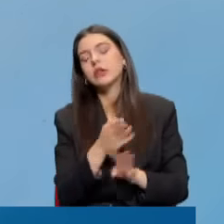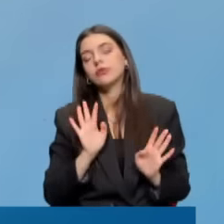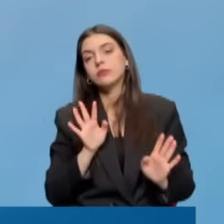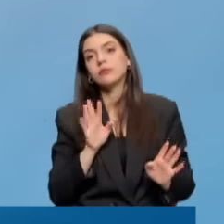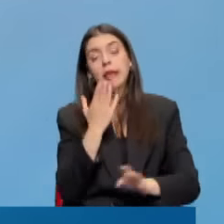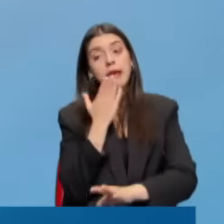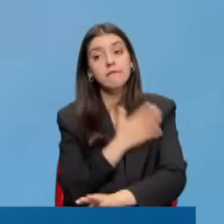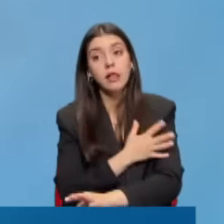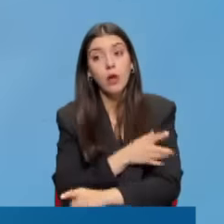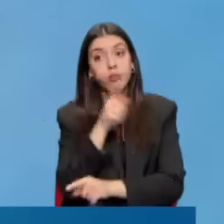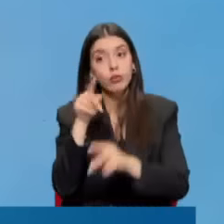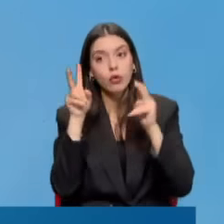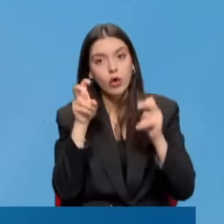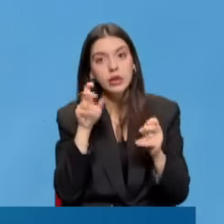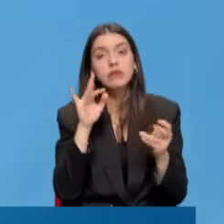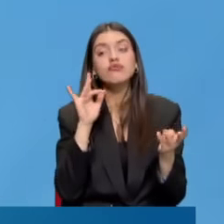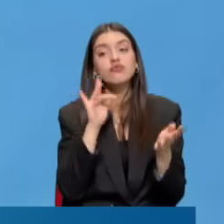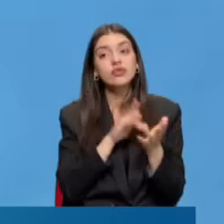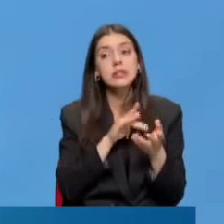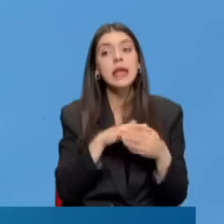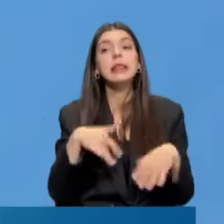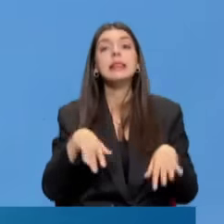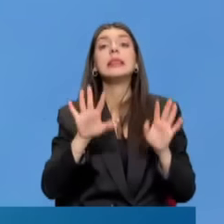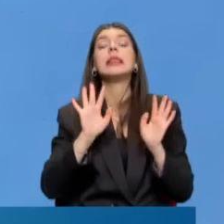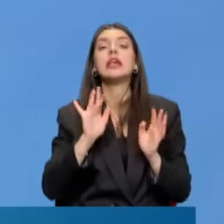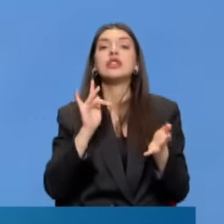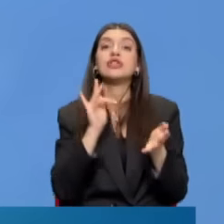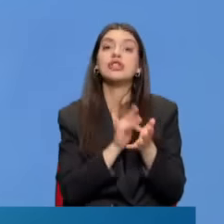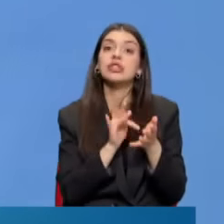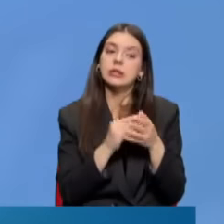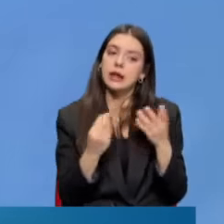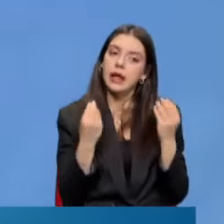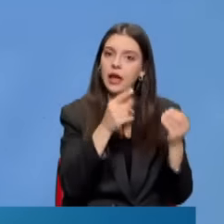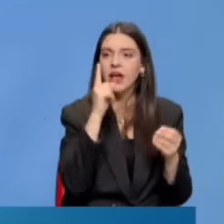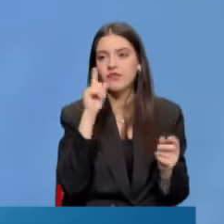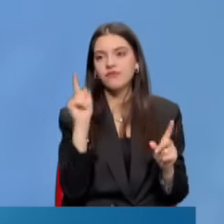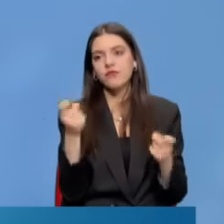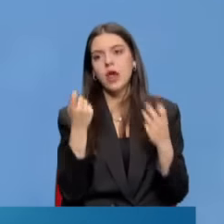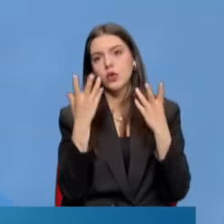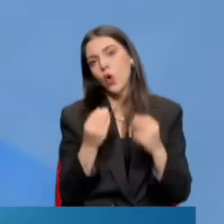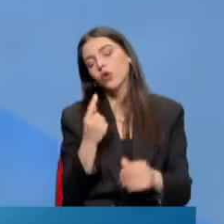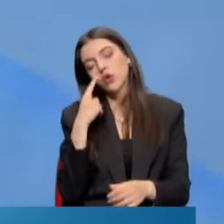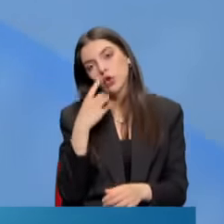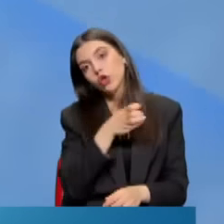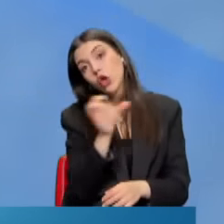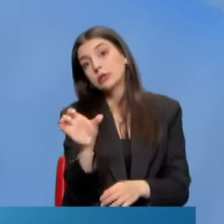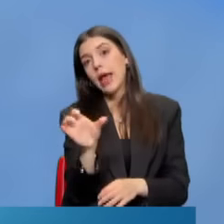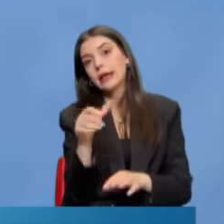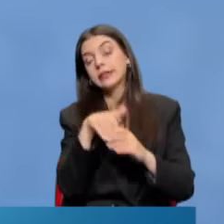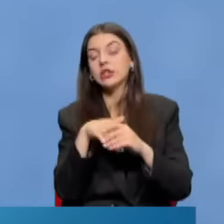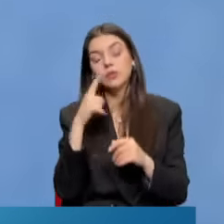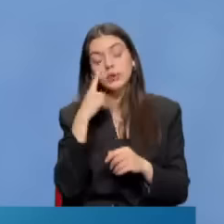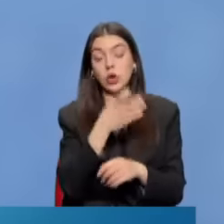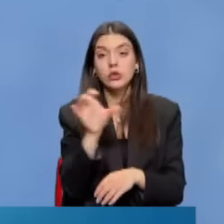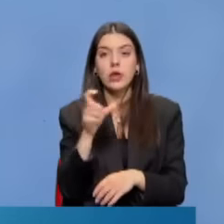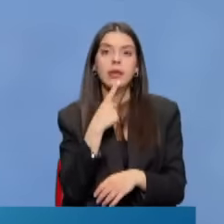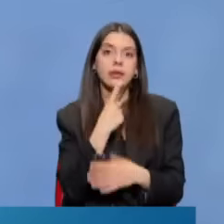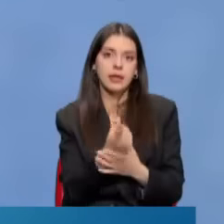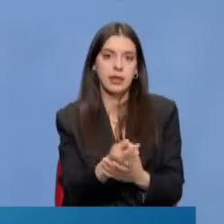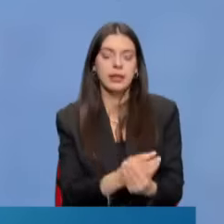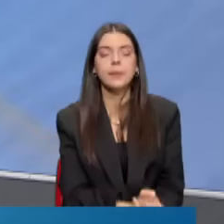halkımız bu konuda cezalandıran değil cezalandırılan farkında olduğunu gösterdi dedi